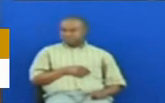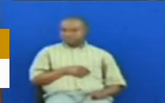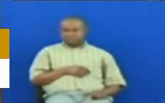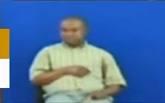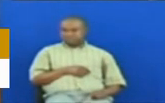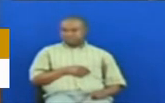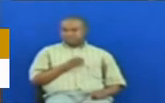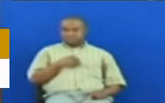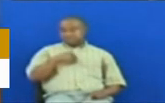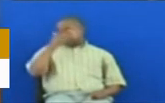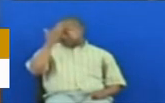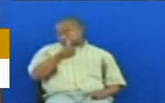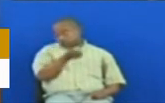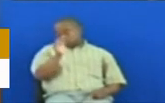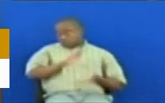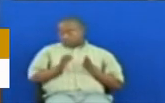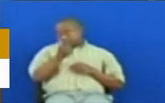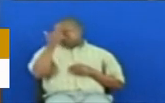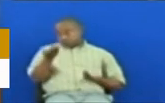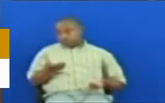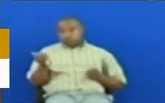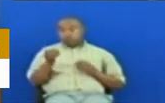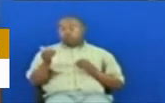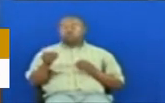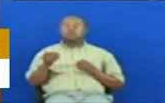aya sijui, lakini wenzetu wamekubaliana. Mheshimiwa IG.